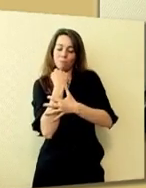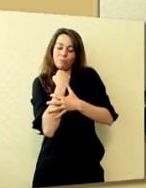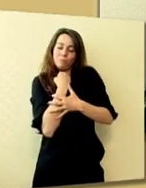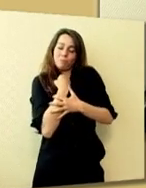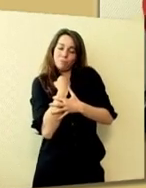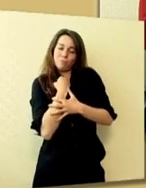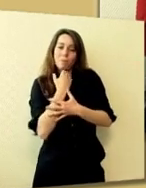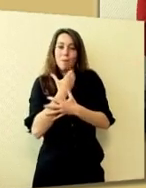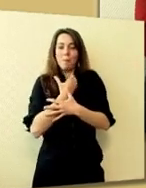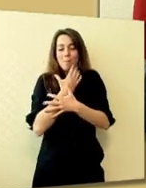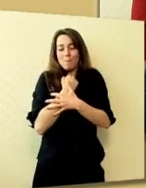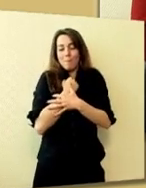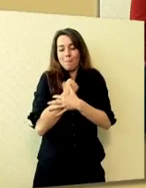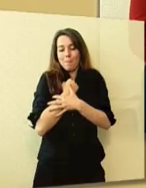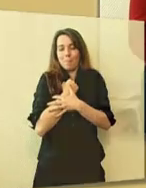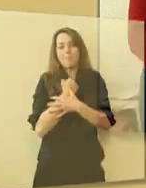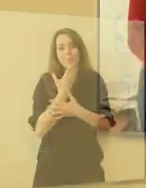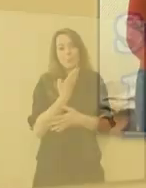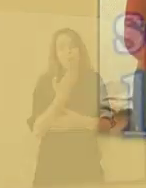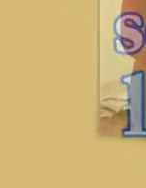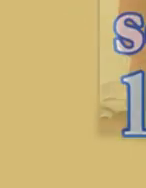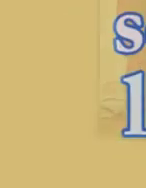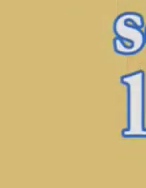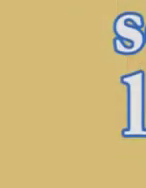maman. C'est tout ce dont il a besoin.